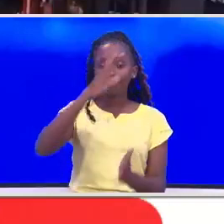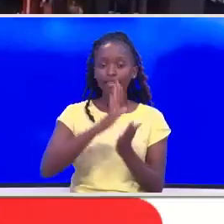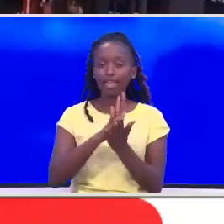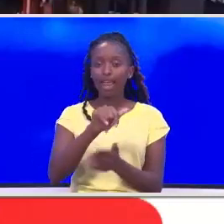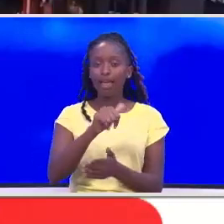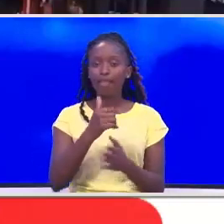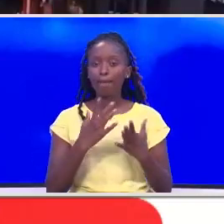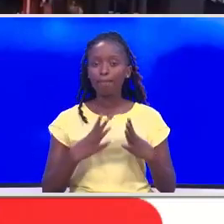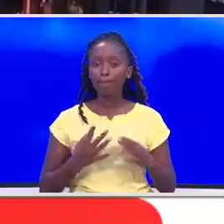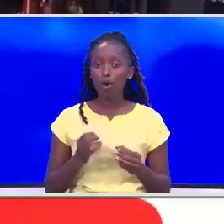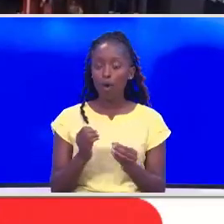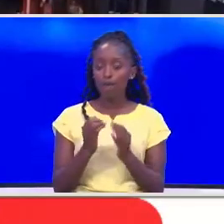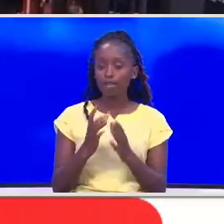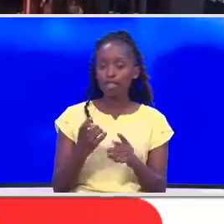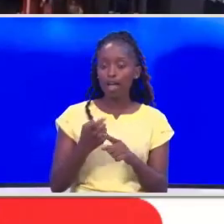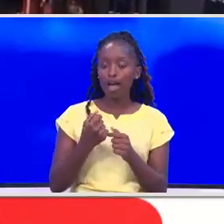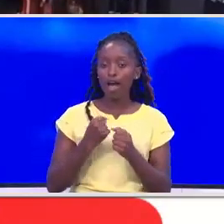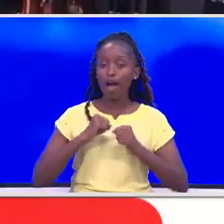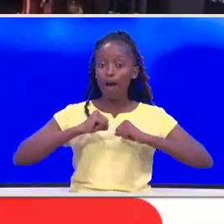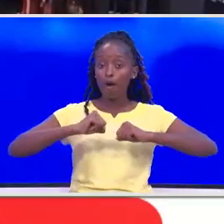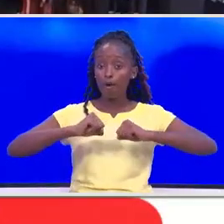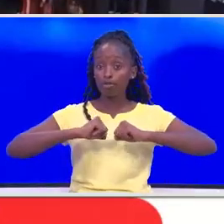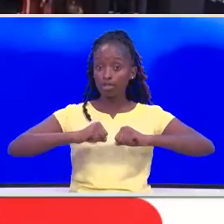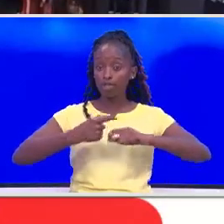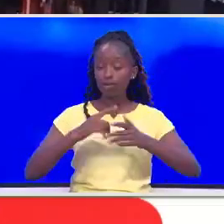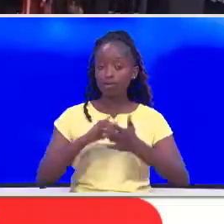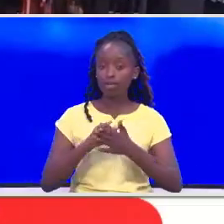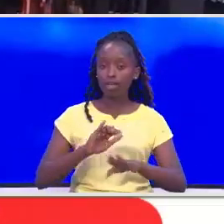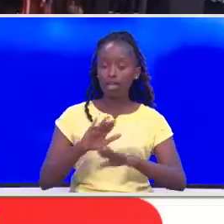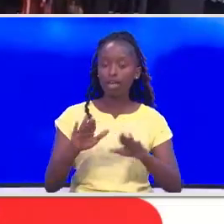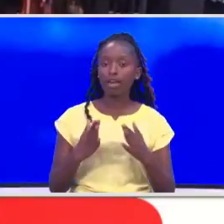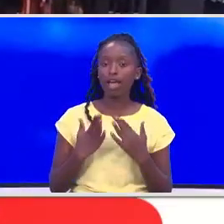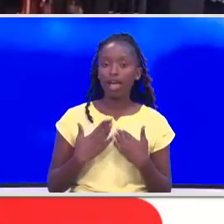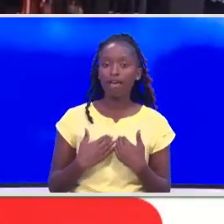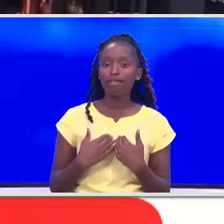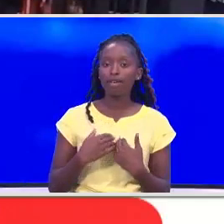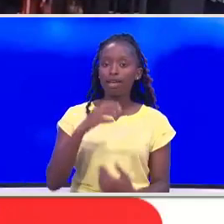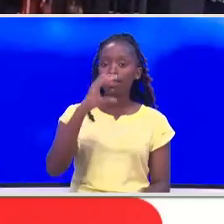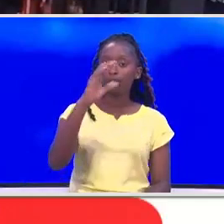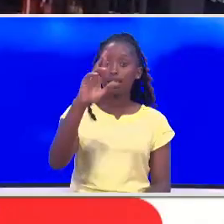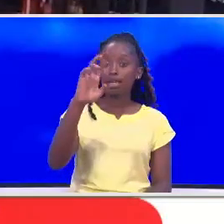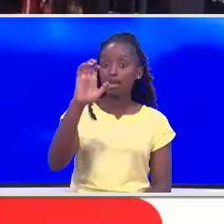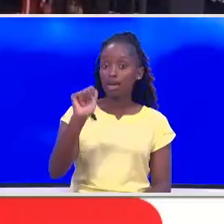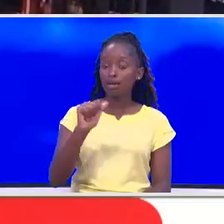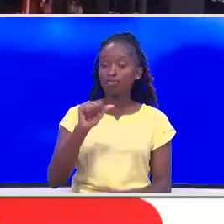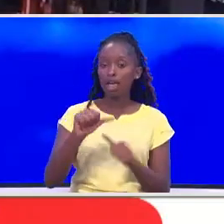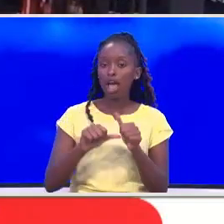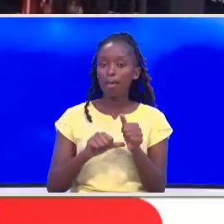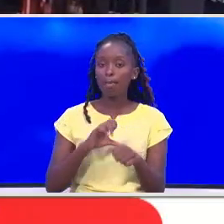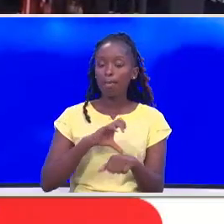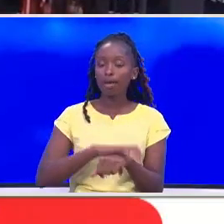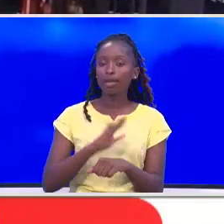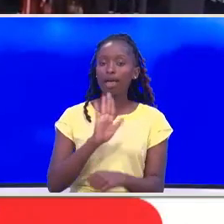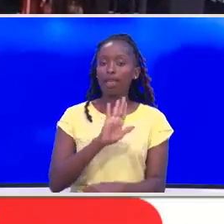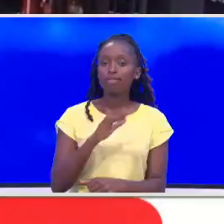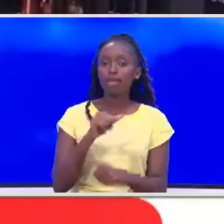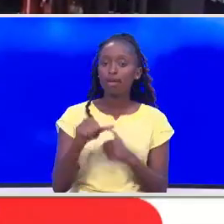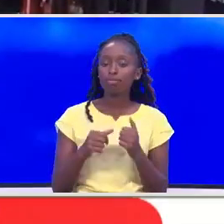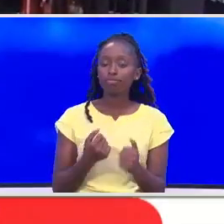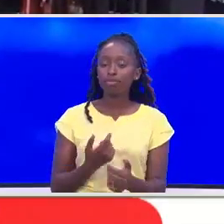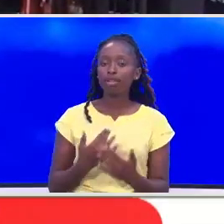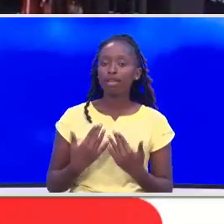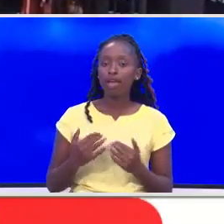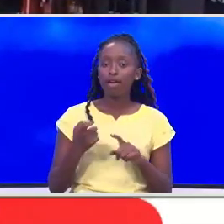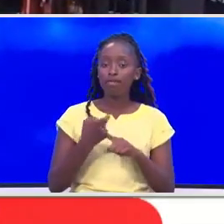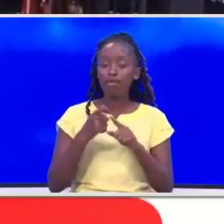mafa kutoka hazina ya kita na tume ugi wa map kuhusu ugi wa map kati ya serali kuu na